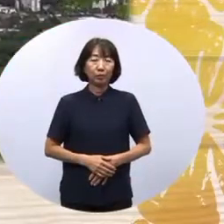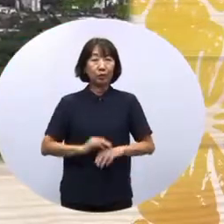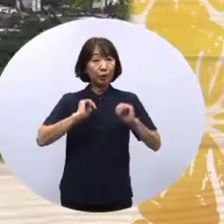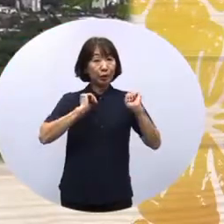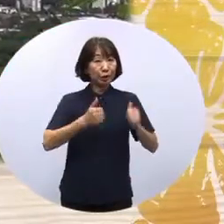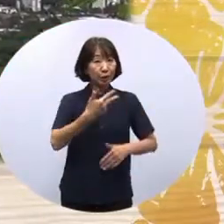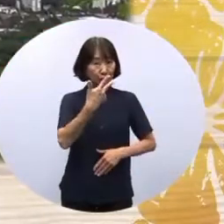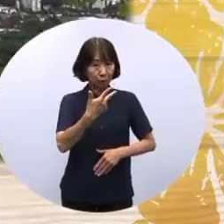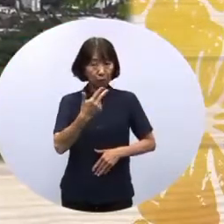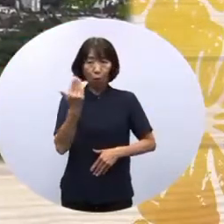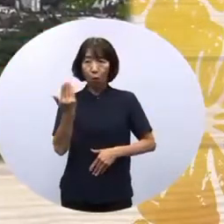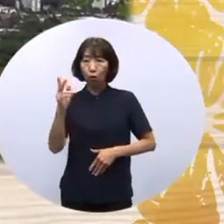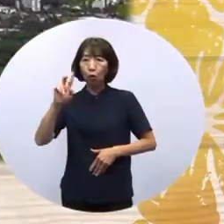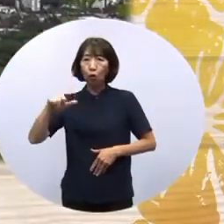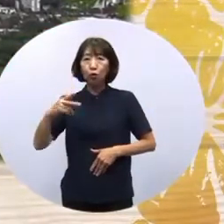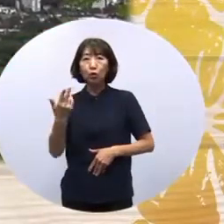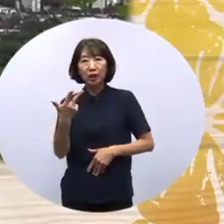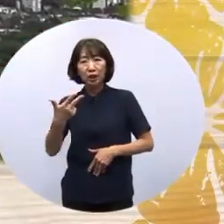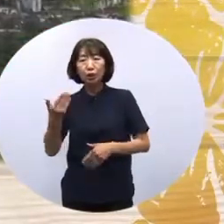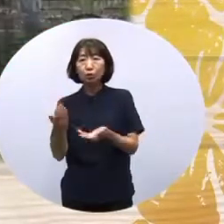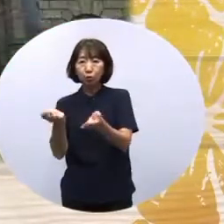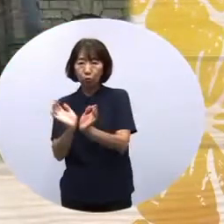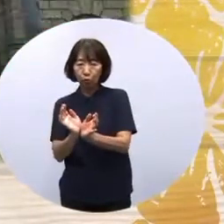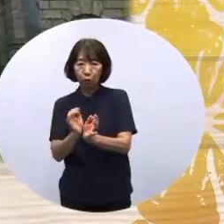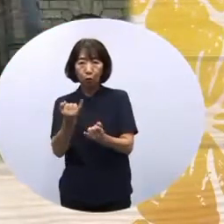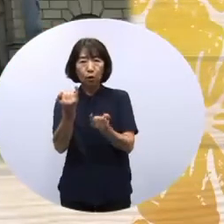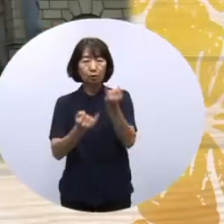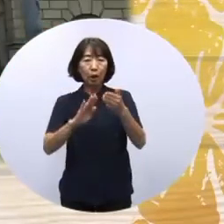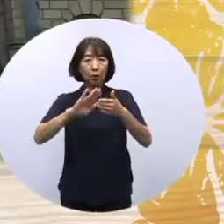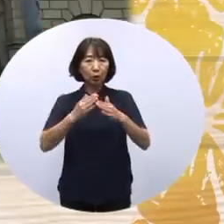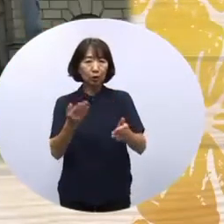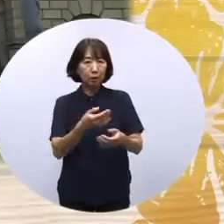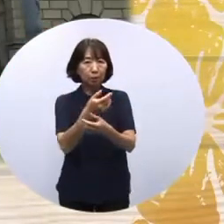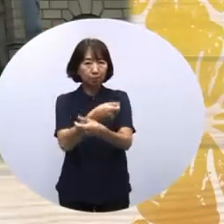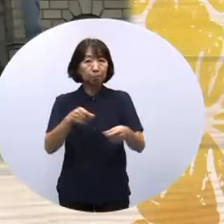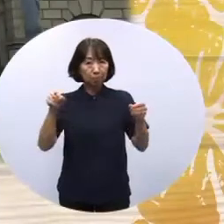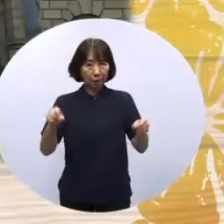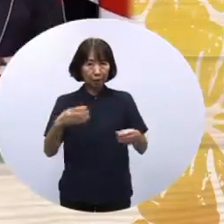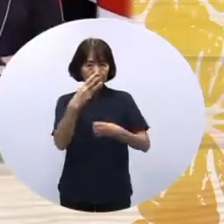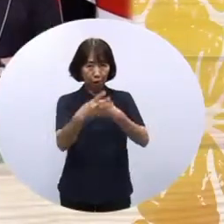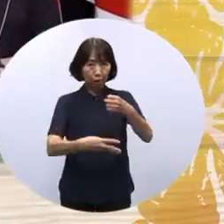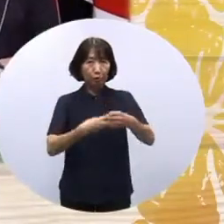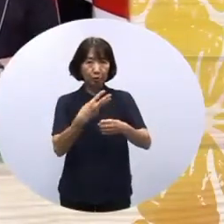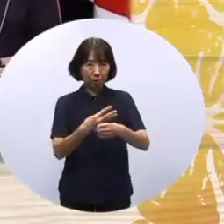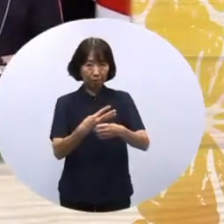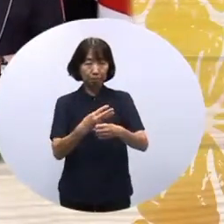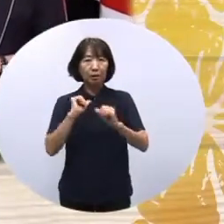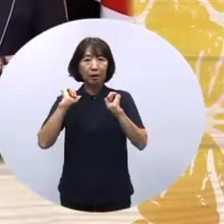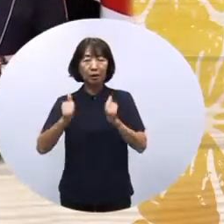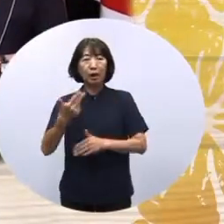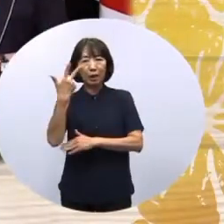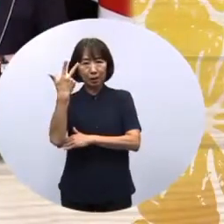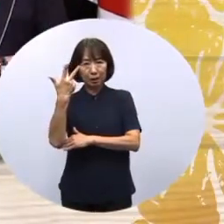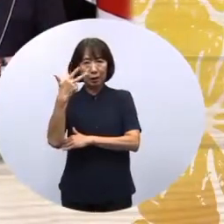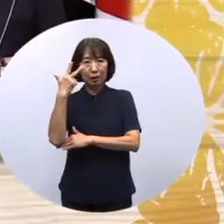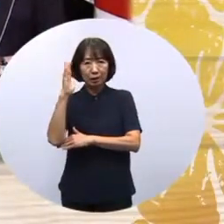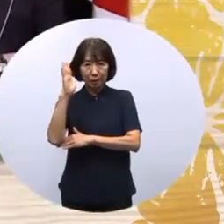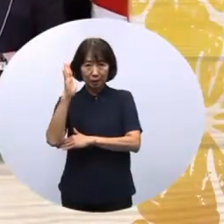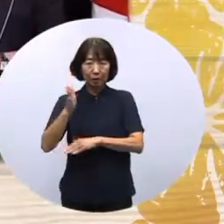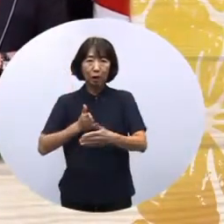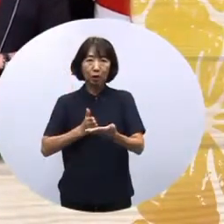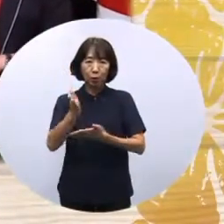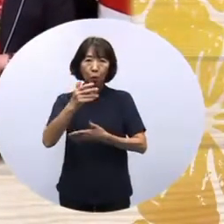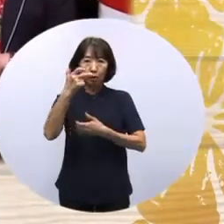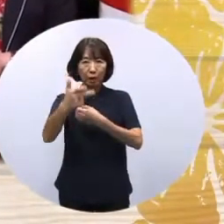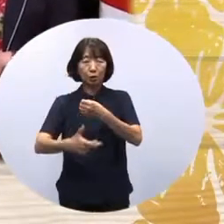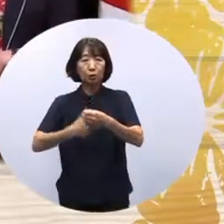茅ヶ崎市とホノルル市郡の姉妹都市締結3周年および茅ヶ崎市政施行70周年を記念